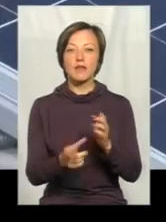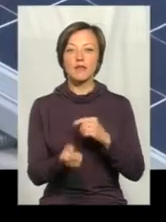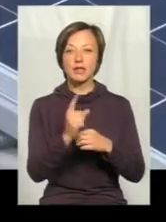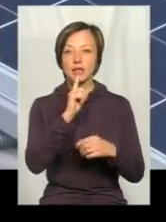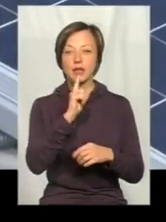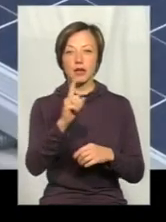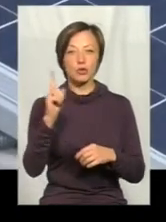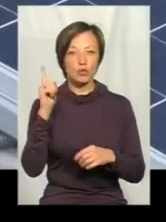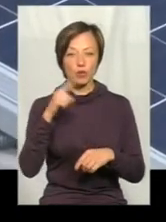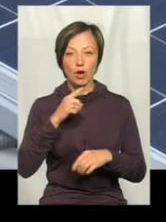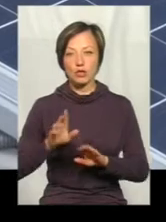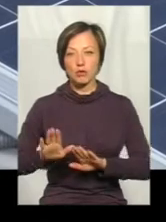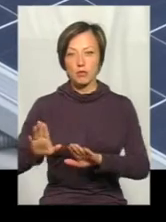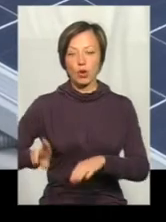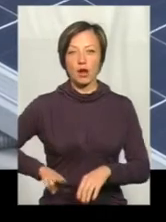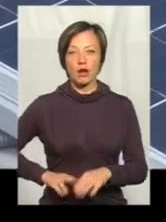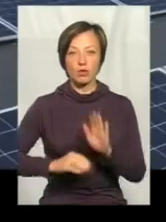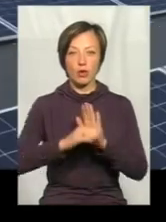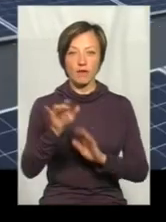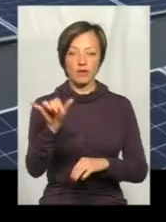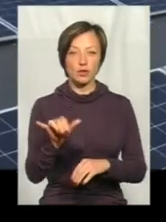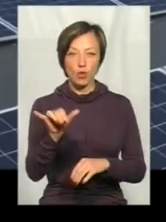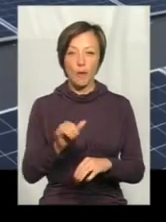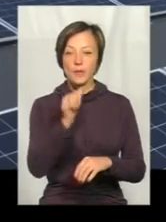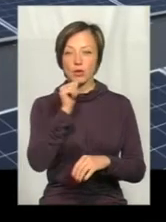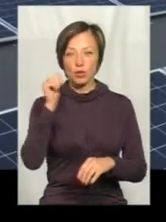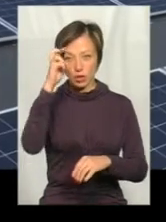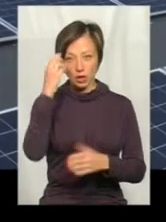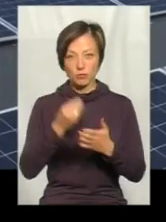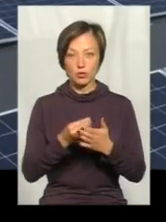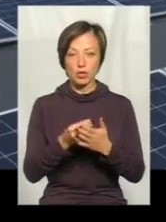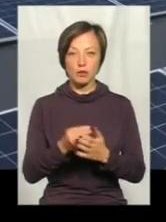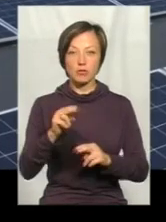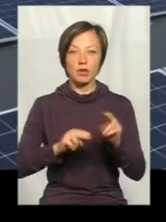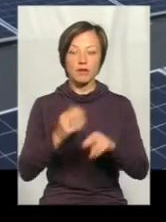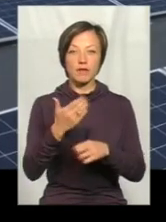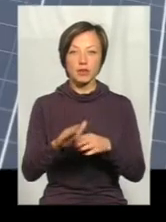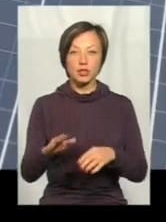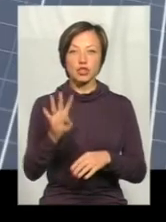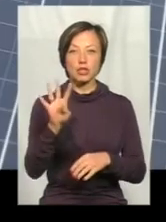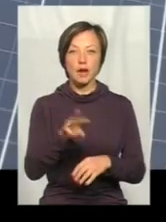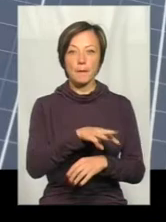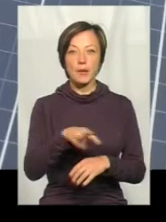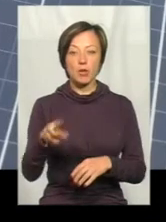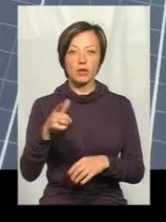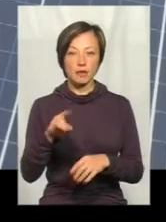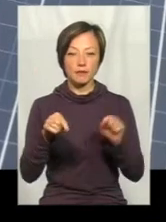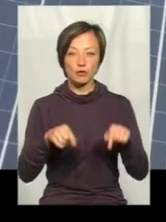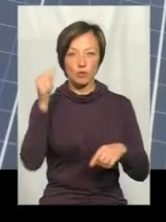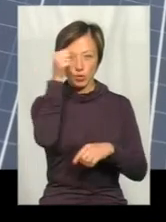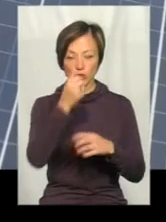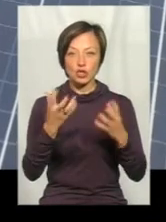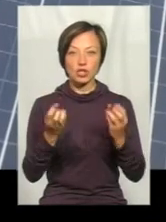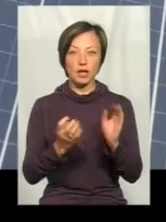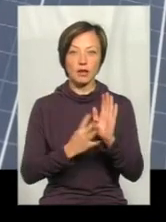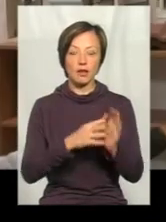тому, каже проректор вишу Михайло Винаренко. Минулого року з державного бюджету на її зведення виділили 4 мільйони гривень. У цьому ще